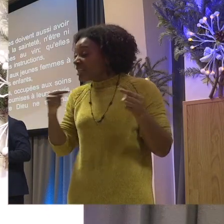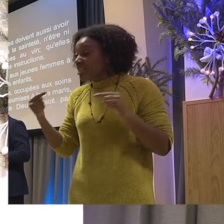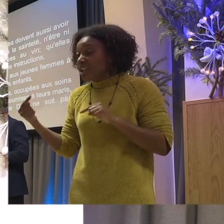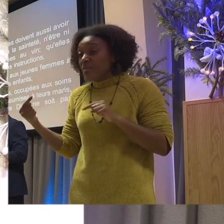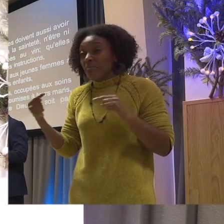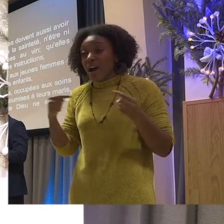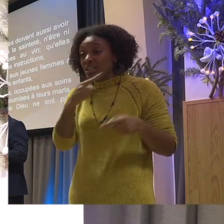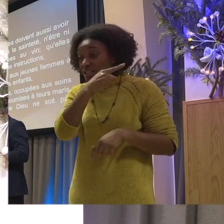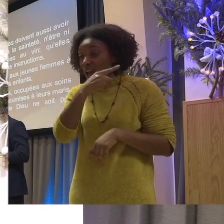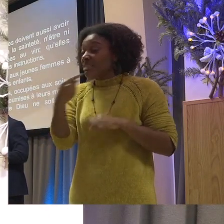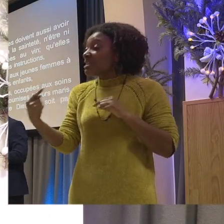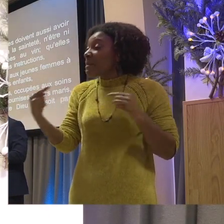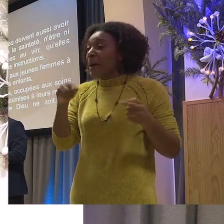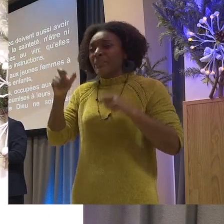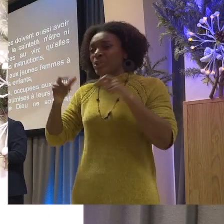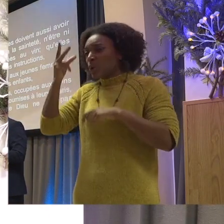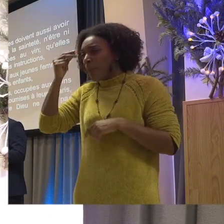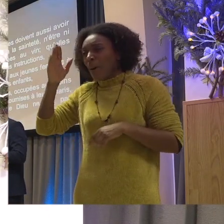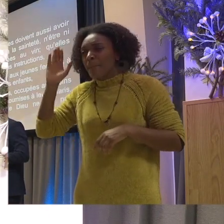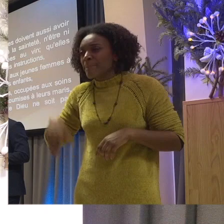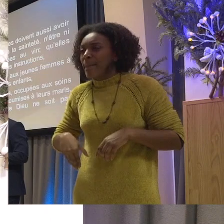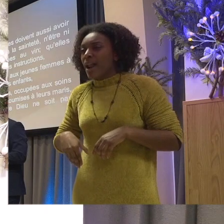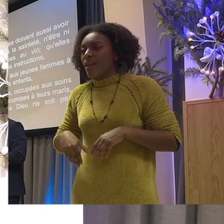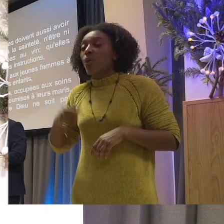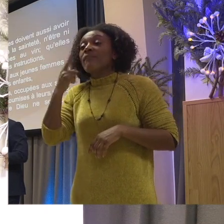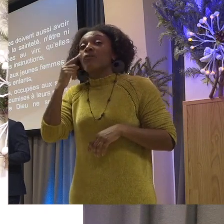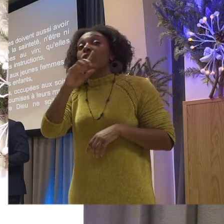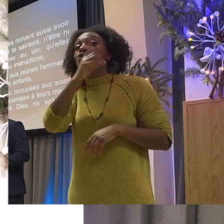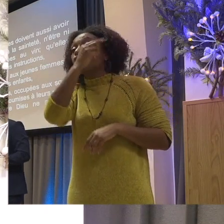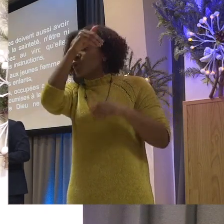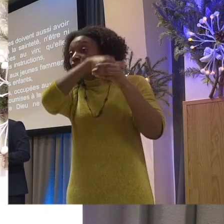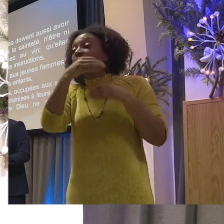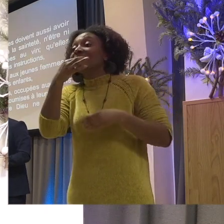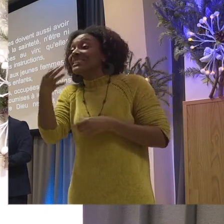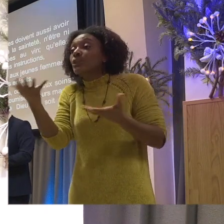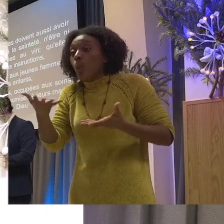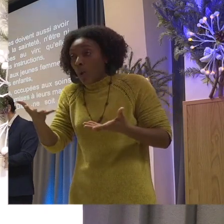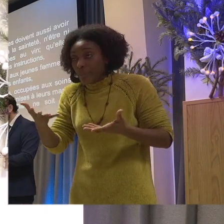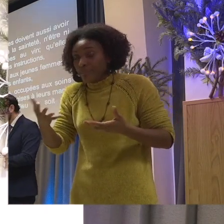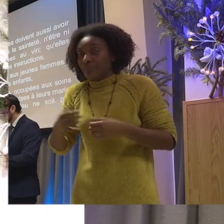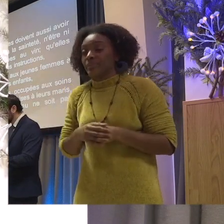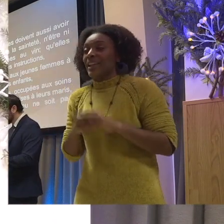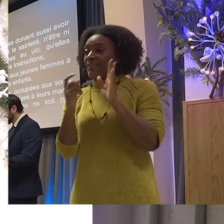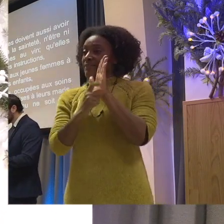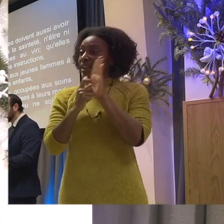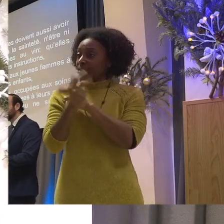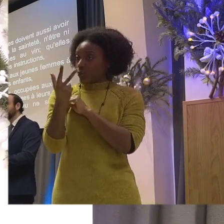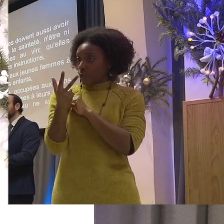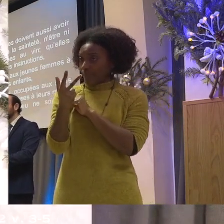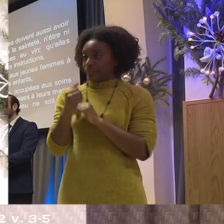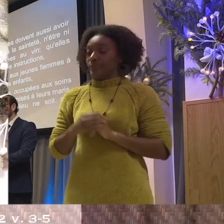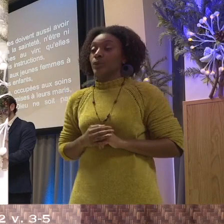tellement de souffrance parce qu'on les comprenait mal. On va voir ce que Dieu en pense encore une fois. Au verset 3, il est dit qu'une femme selon le cœur de